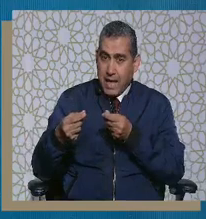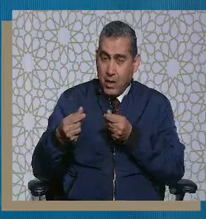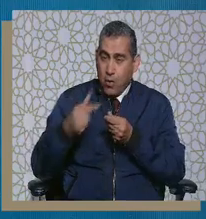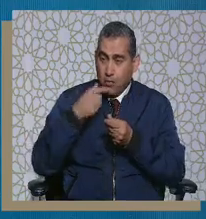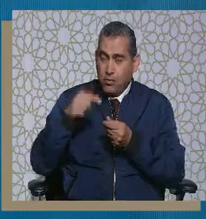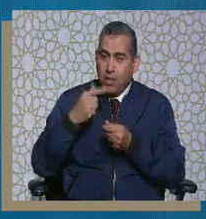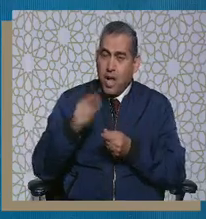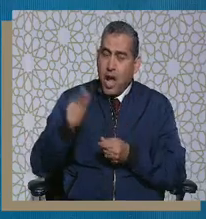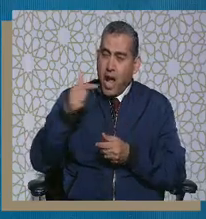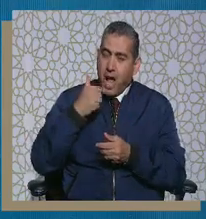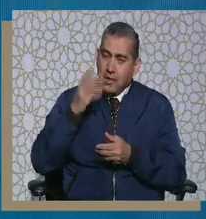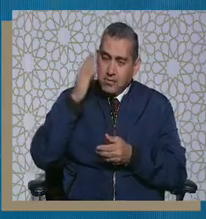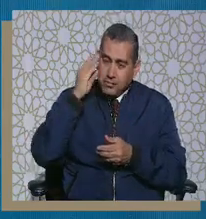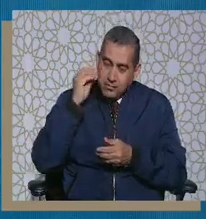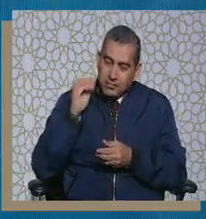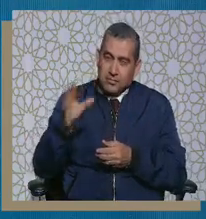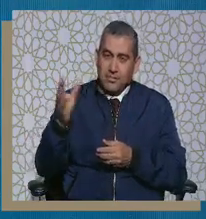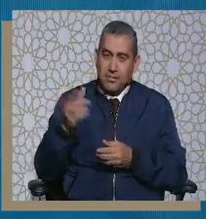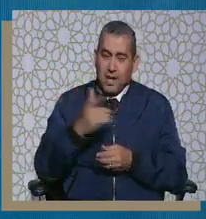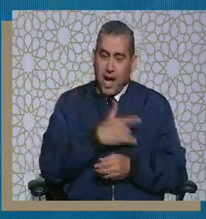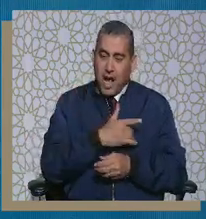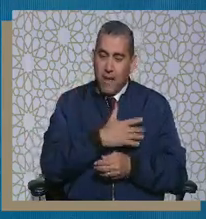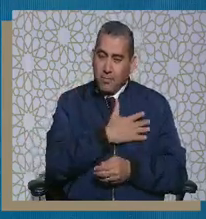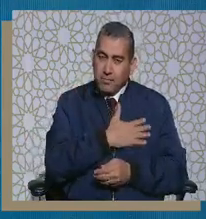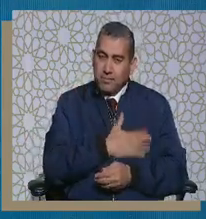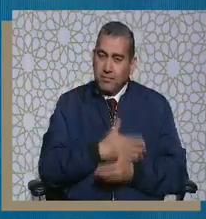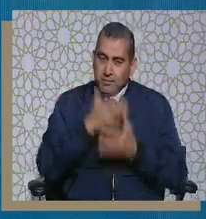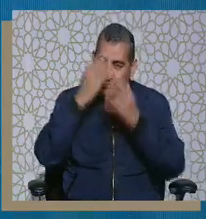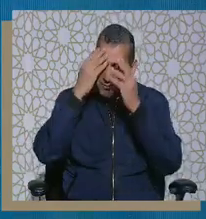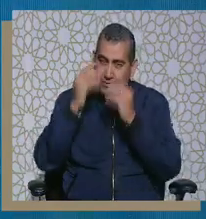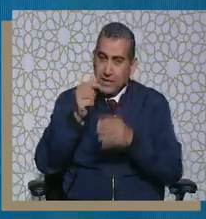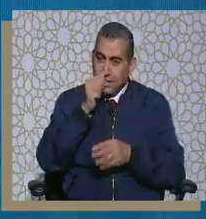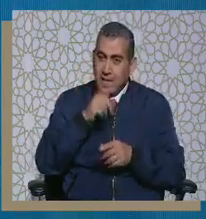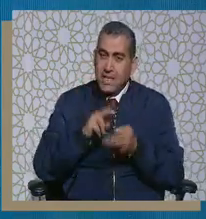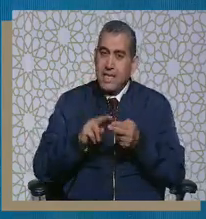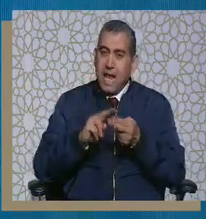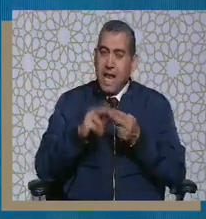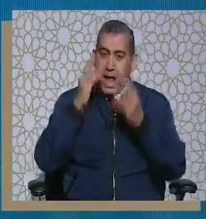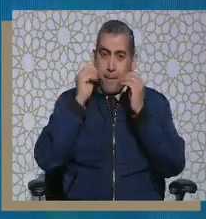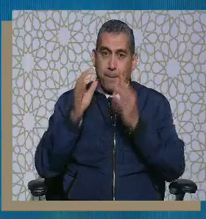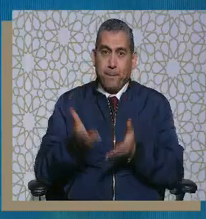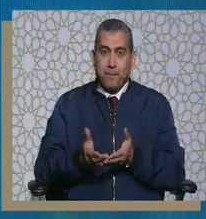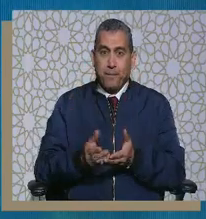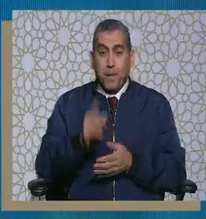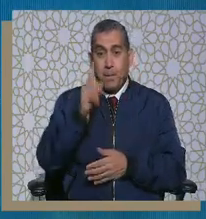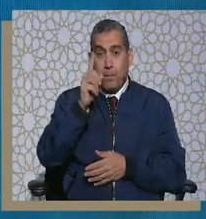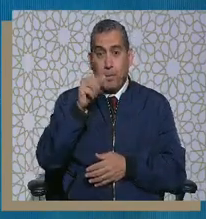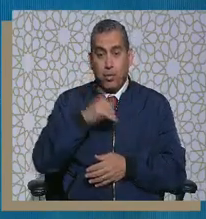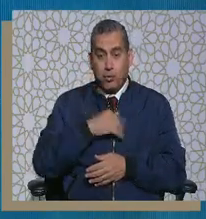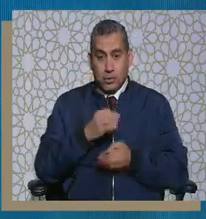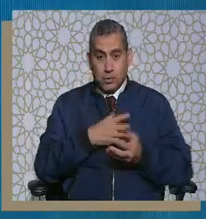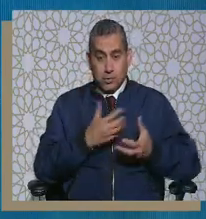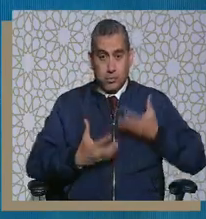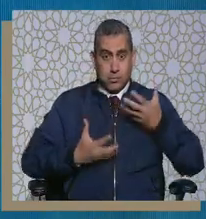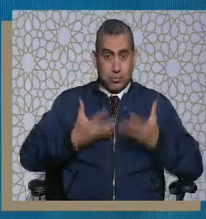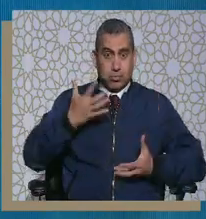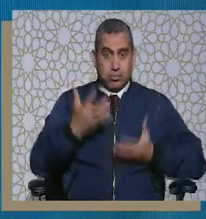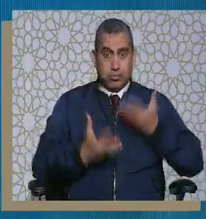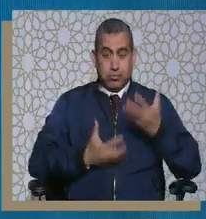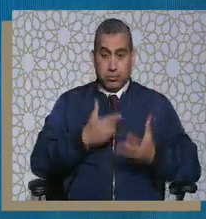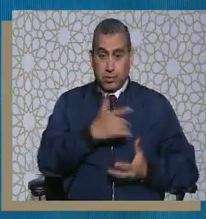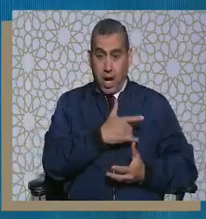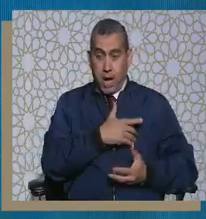ولي حميم. سلم قلبك، خلي قلبك فيه سلام. لكن لو سبت النار دي تفضل مشتعلة في